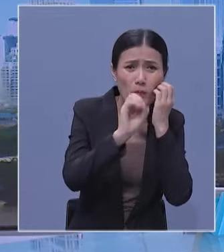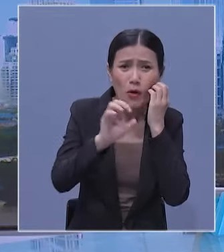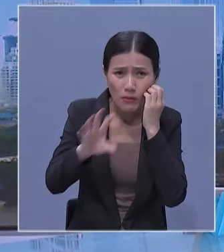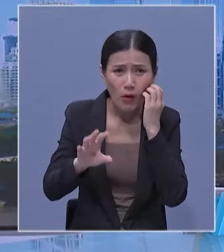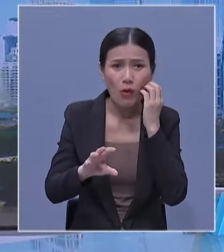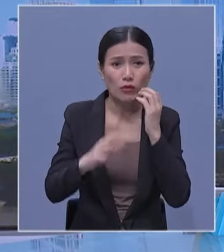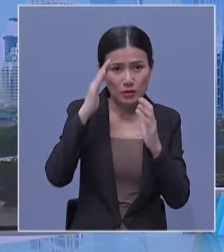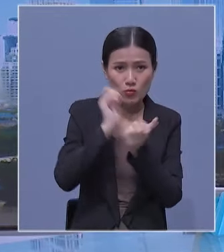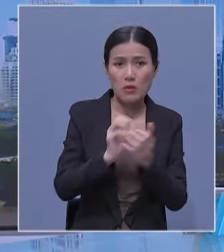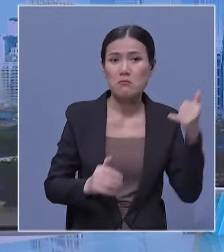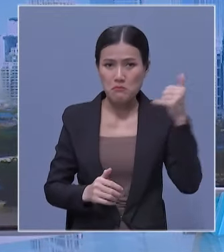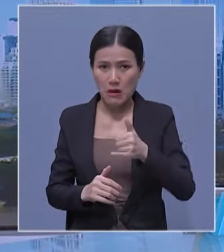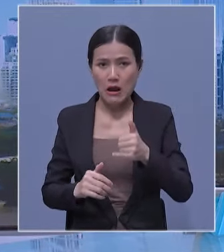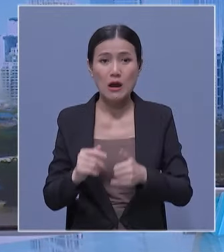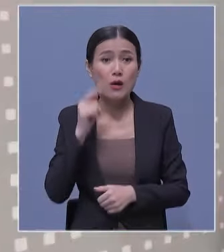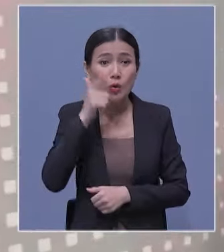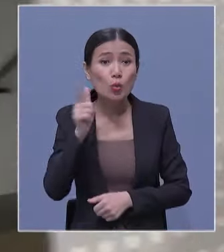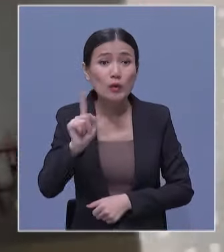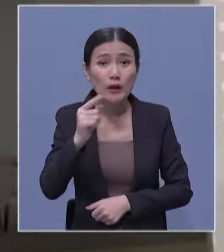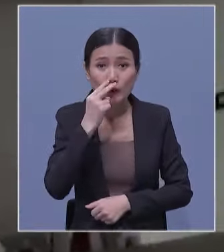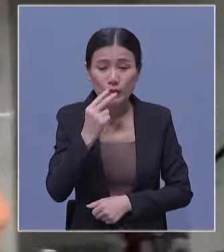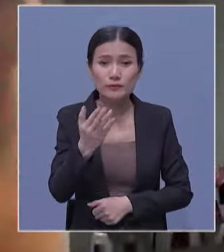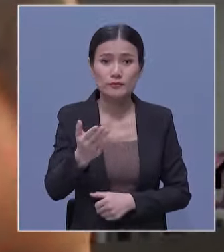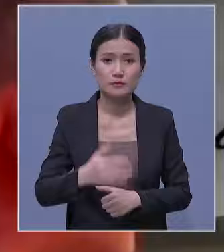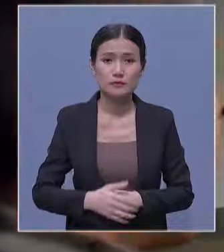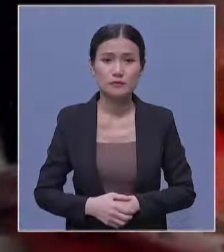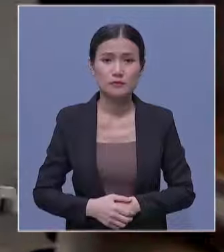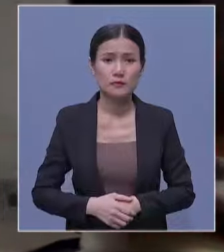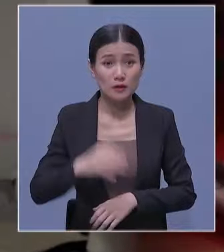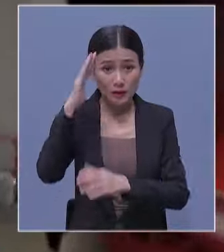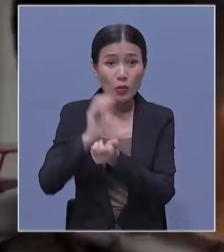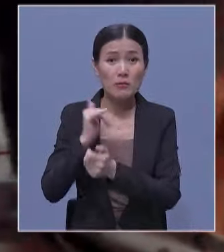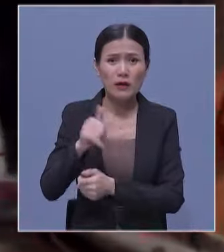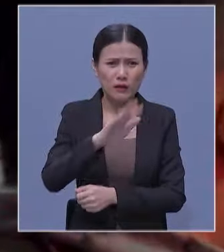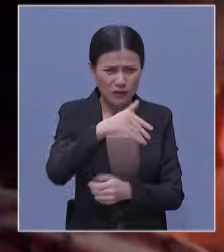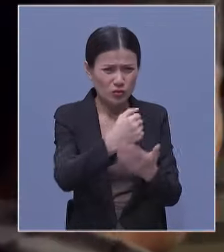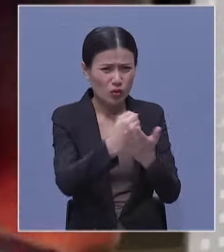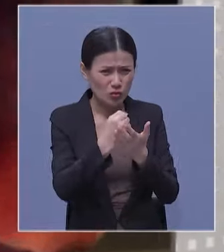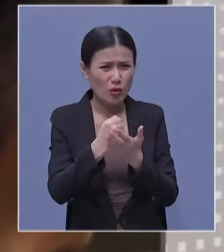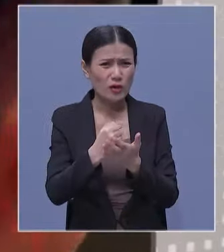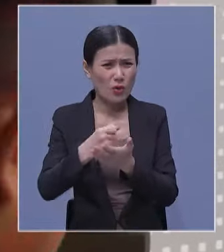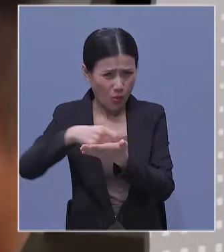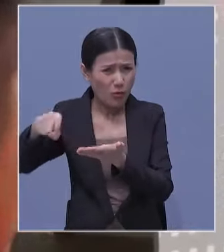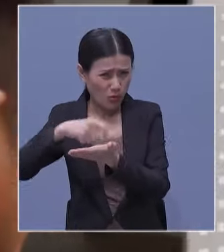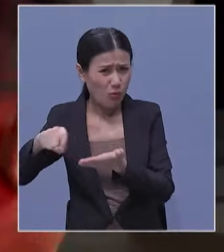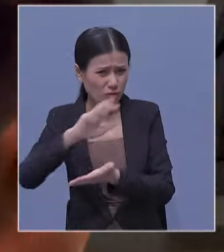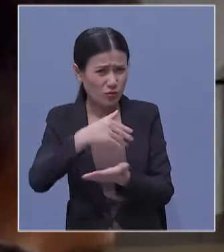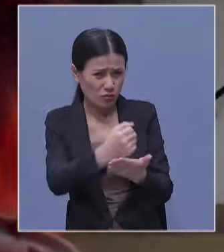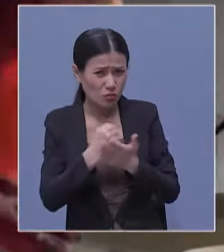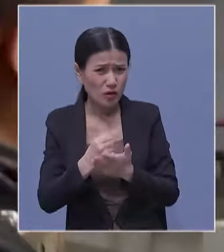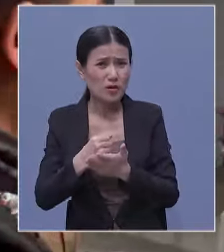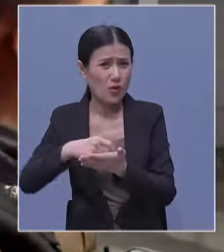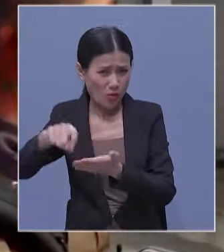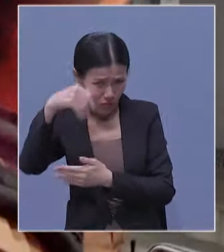ไปดูค่ะให้ผมหนยได้ดี๋ยวผมเล่าให้ฟังโอนเข้าบัญชีให้